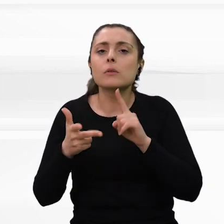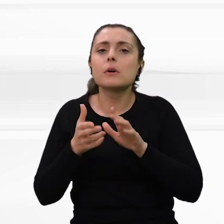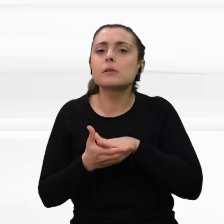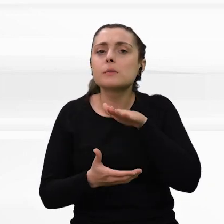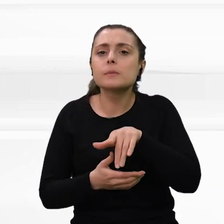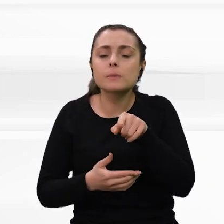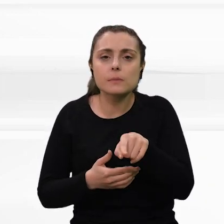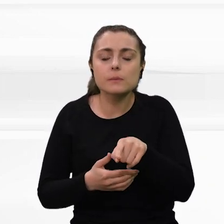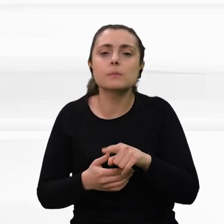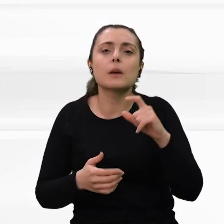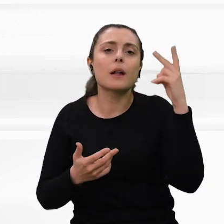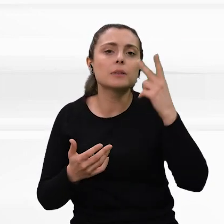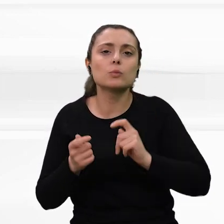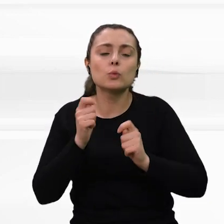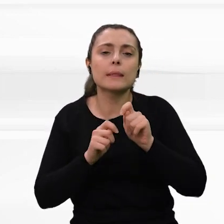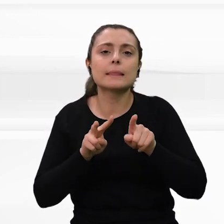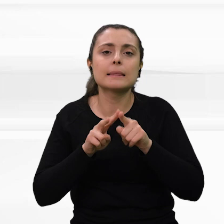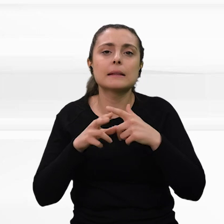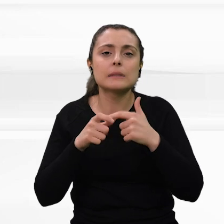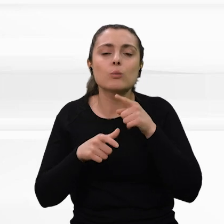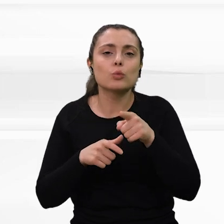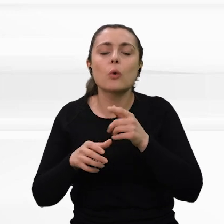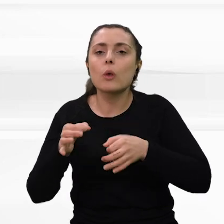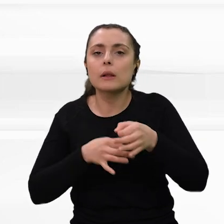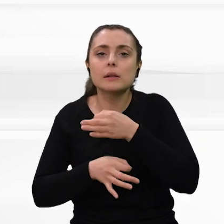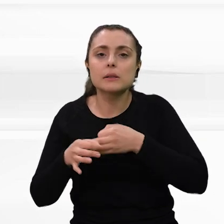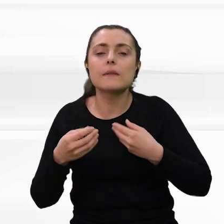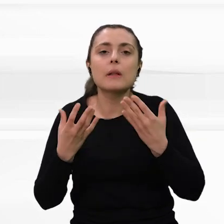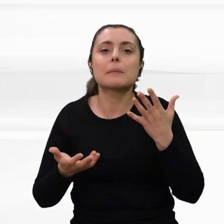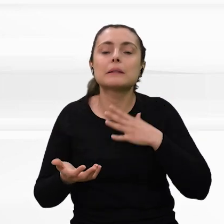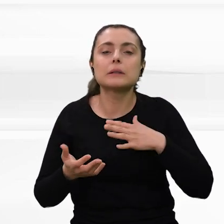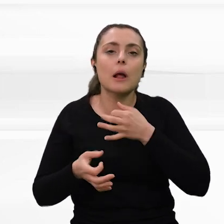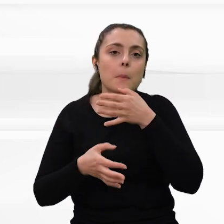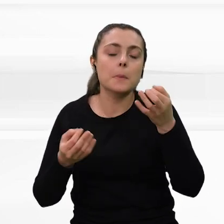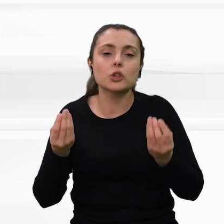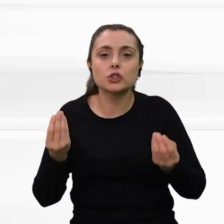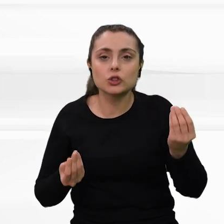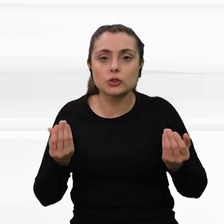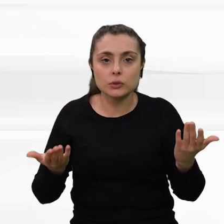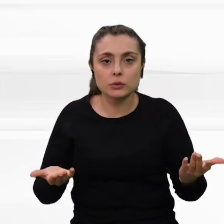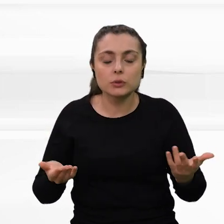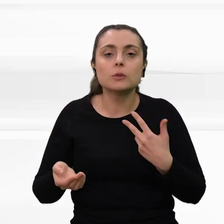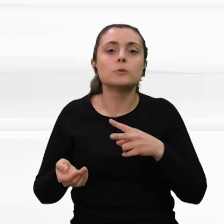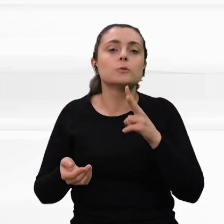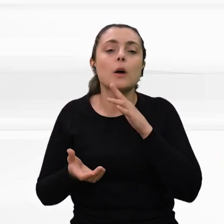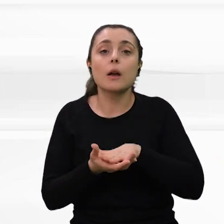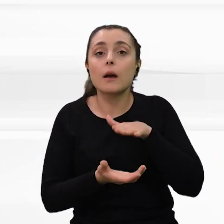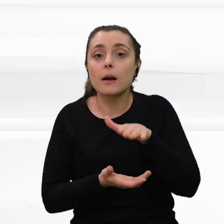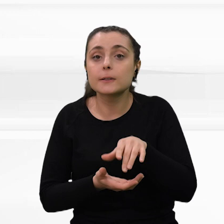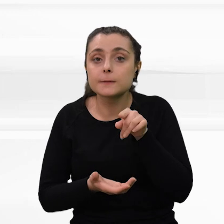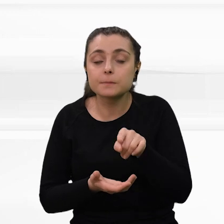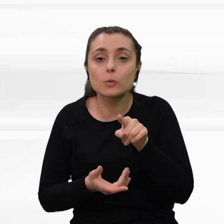üçüncü aşamada ressamın kullandığı nesneler ve bunların organizasyonuyla vermek istediği mesaj ortaya çıkarılır son